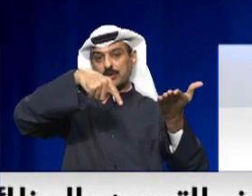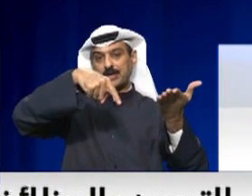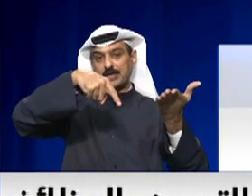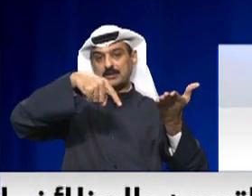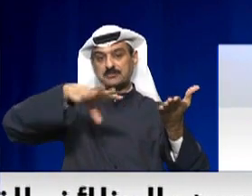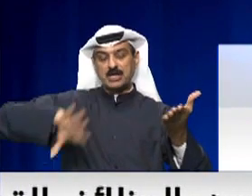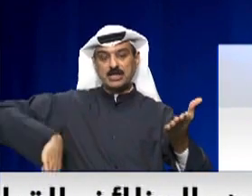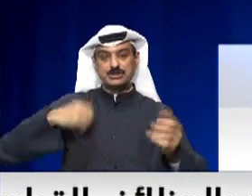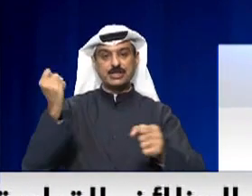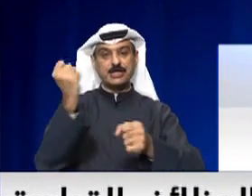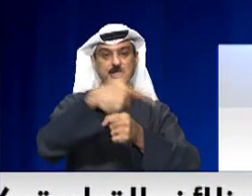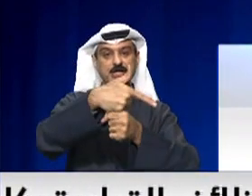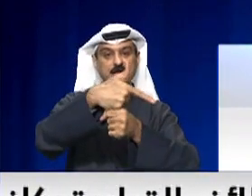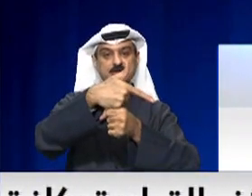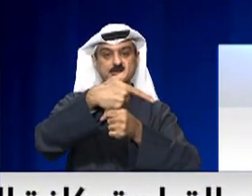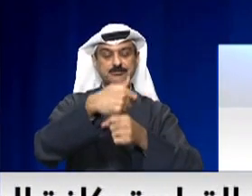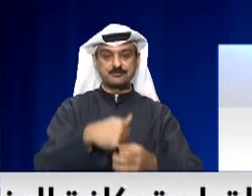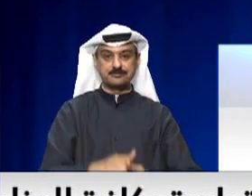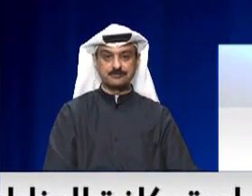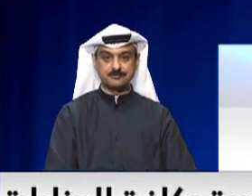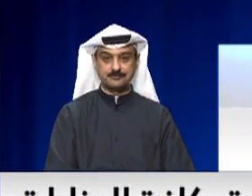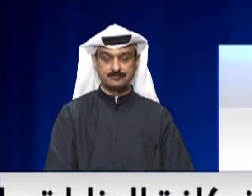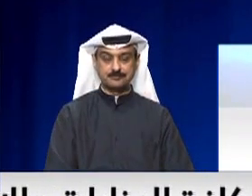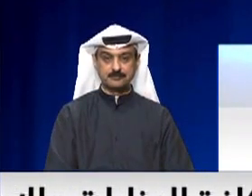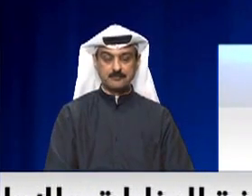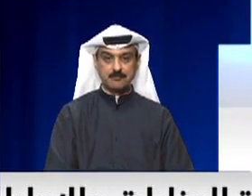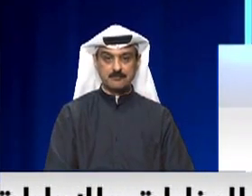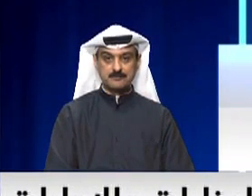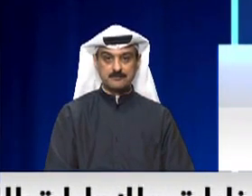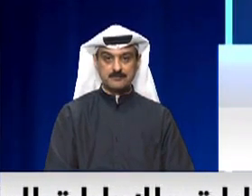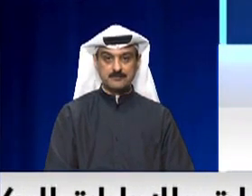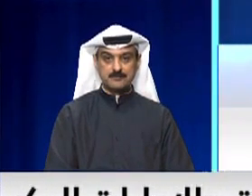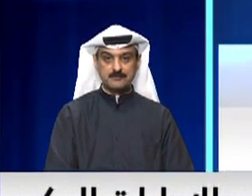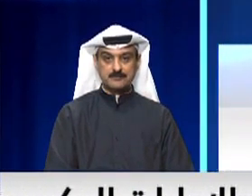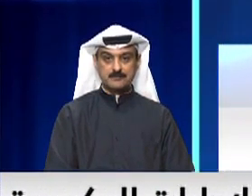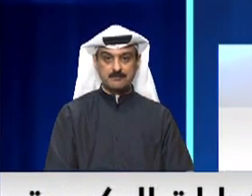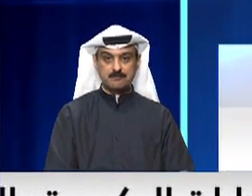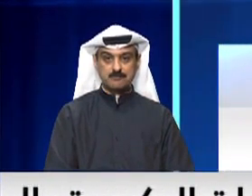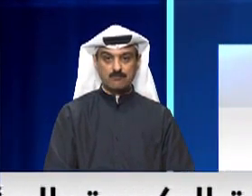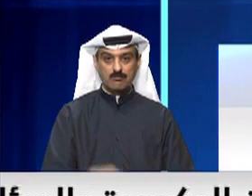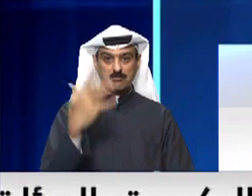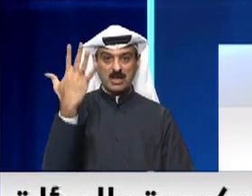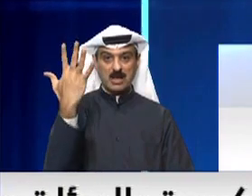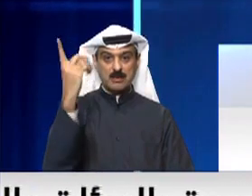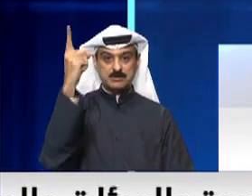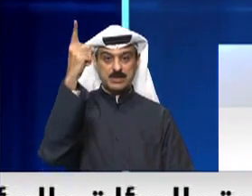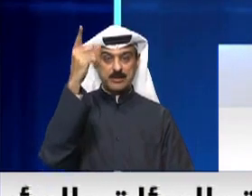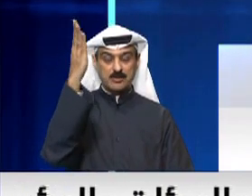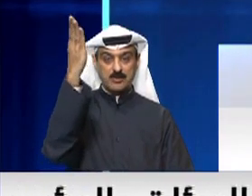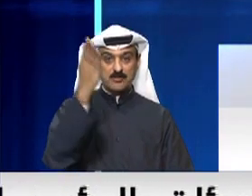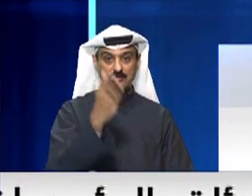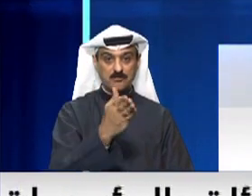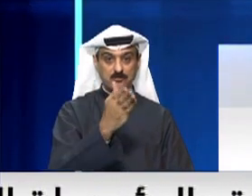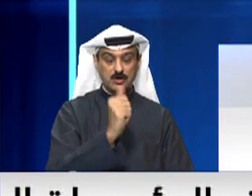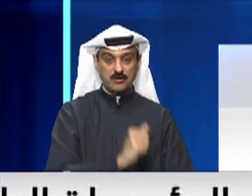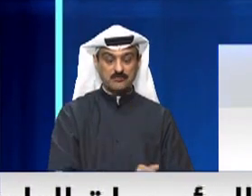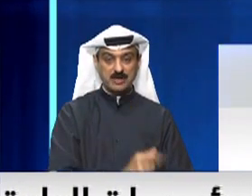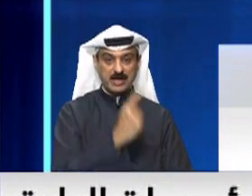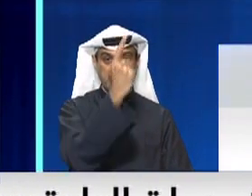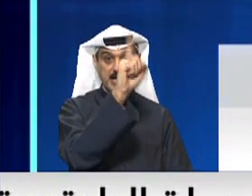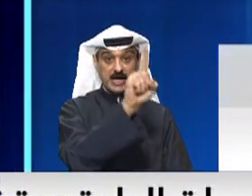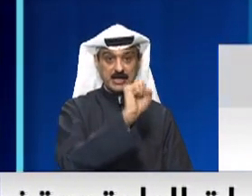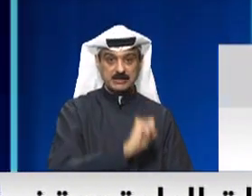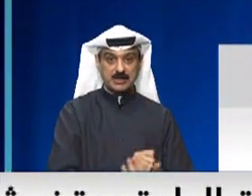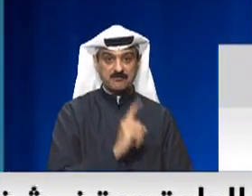مشعل الاحمد جابر الصباح ولي العهد في الخامس من رج الخامس عشر من رجب عام